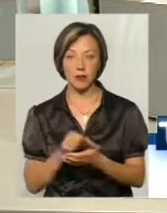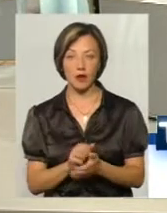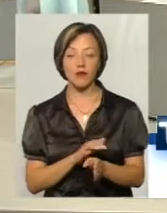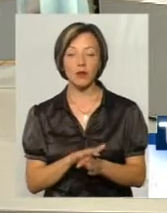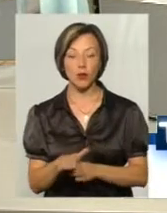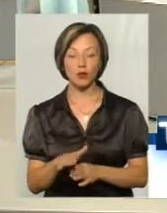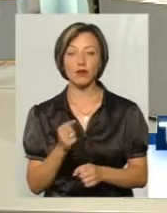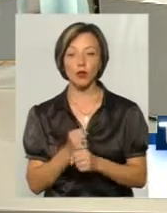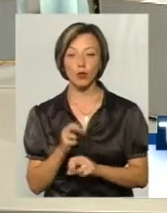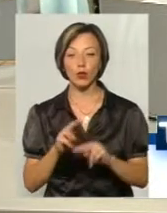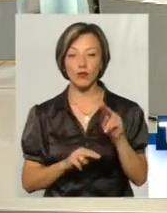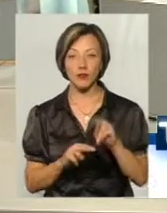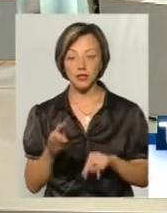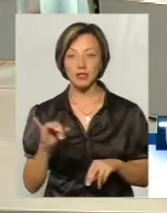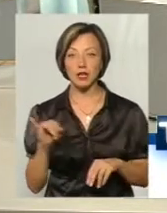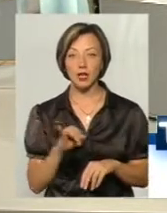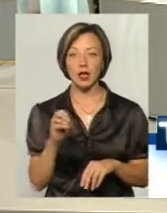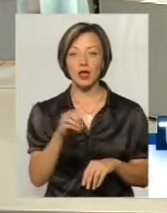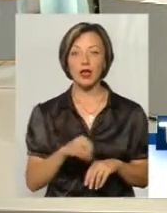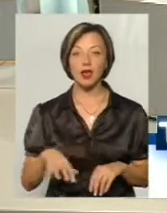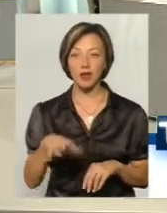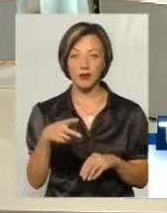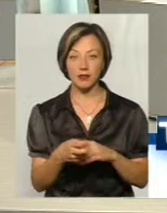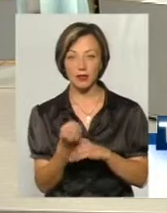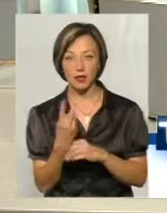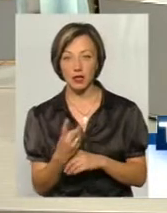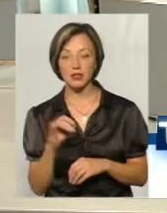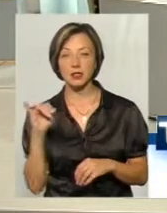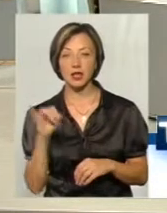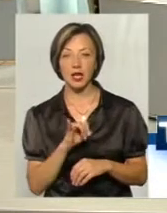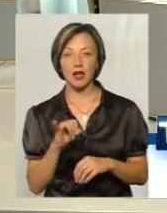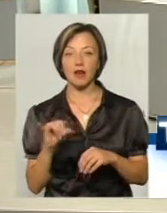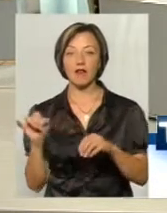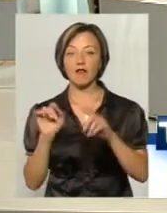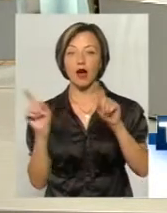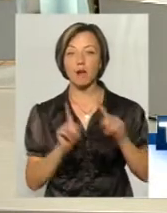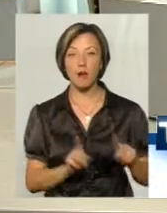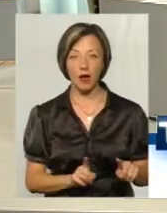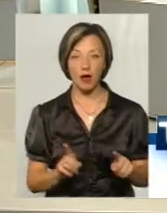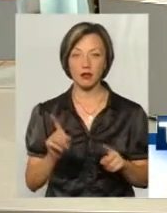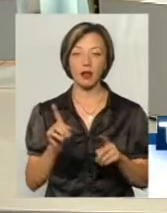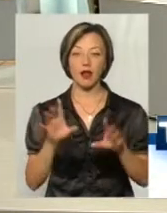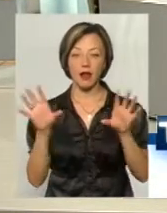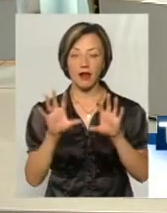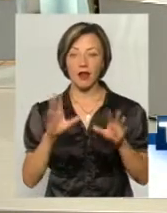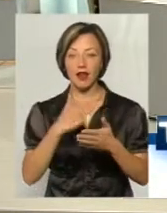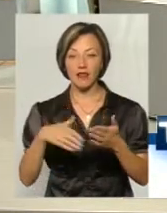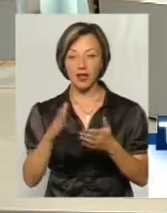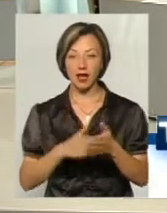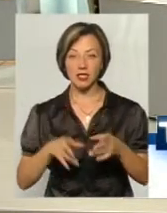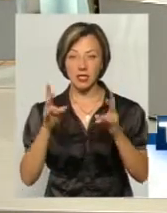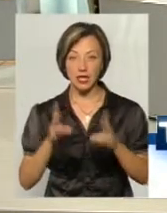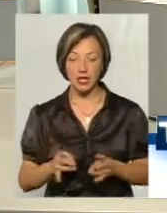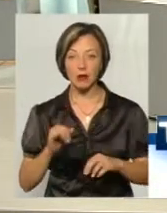виконував роботи по будівництву і до Євро-2012, і в Карпатах ліквідація стихії, і будував